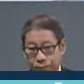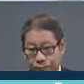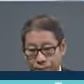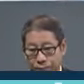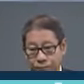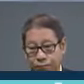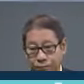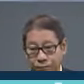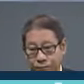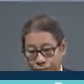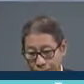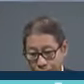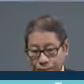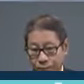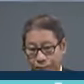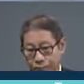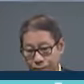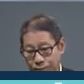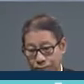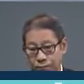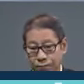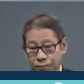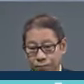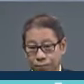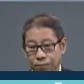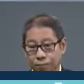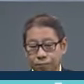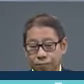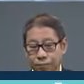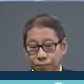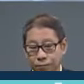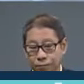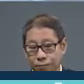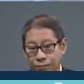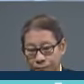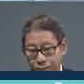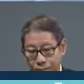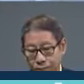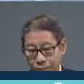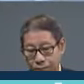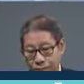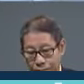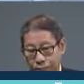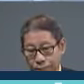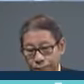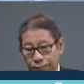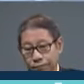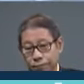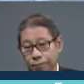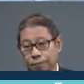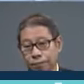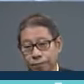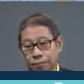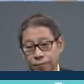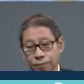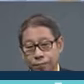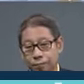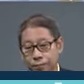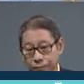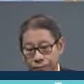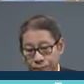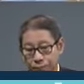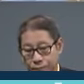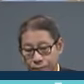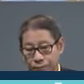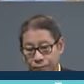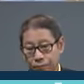างอรัญญาเกตแก้วและนางจัญญาอัมพีรันรองอธิบดีกรมประชาสัมพันธ์ตลอดจนข้าราชการและเจ้าหน้าที่กรมประชาสัมพัน